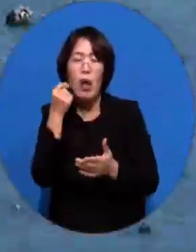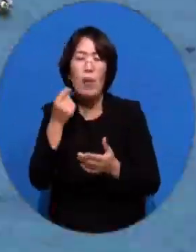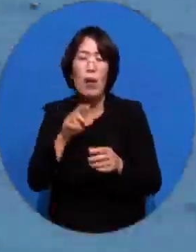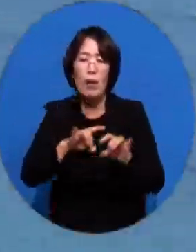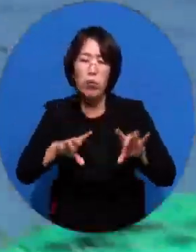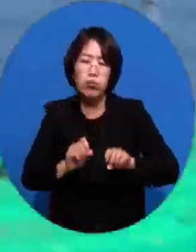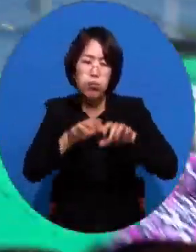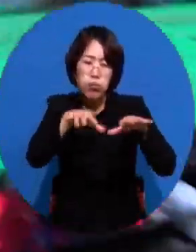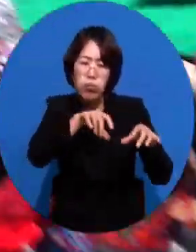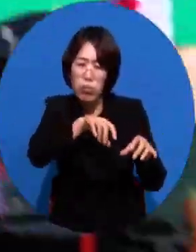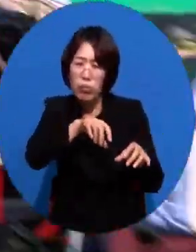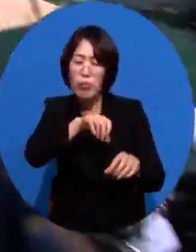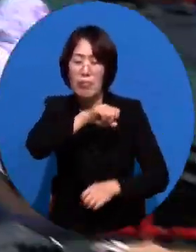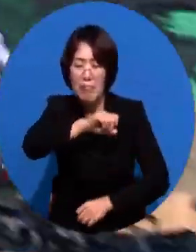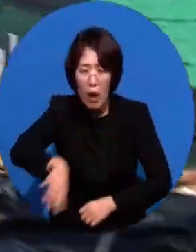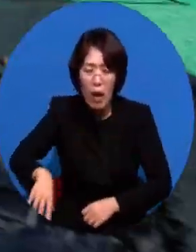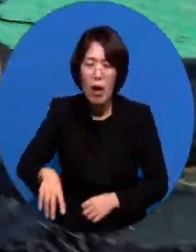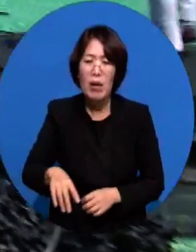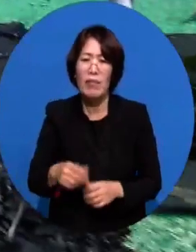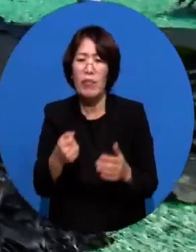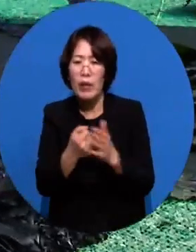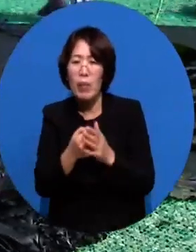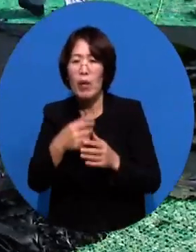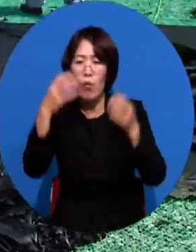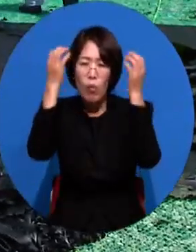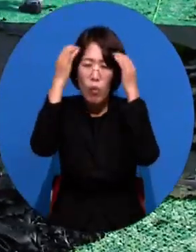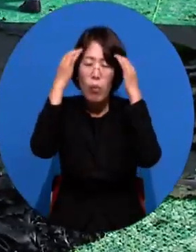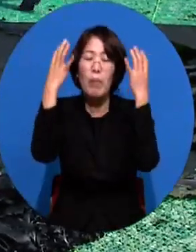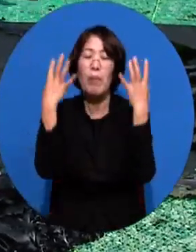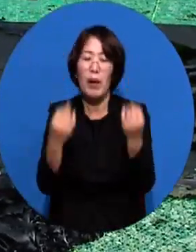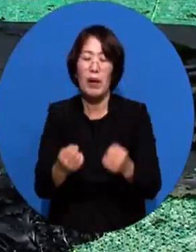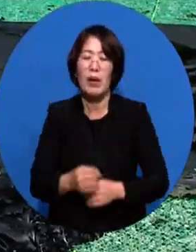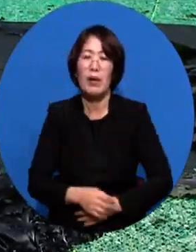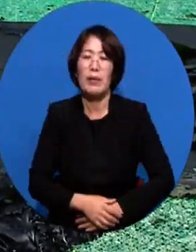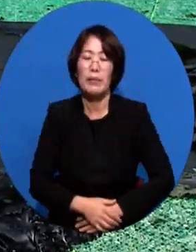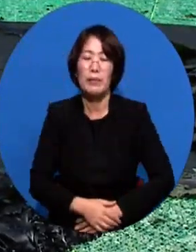오염수 방류 논란 등으로 삼중고에 시달리고 있습니다. MBC 뉴스 신광합니다.